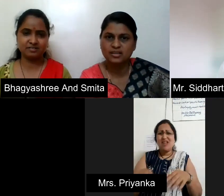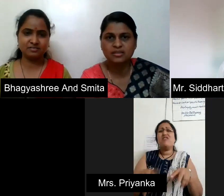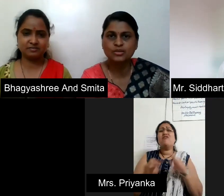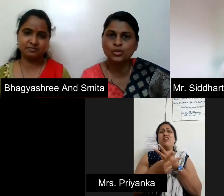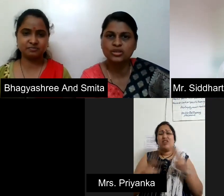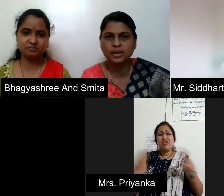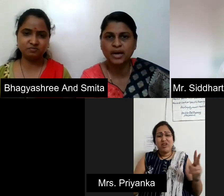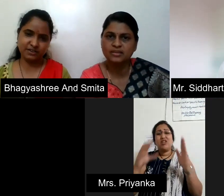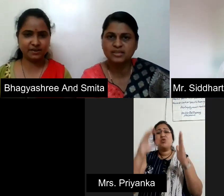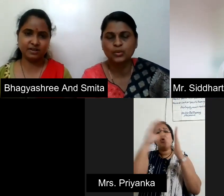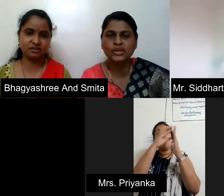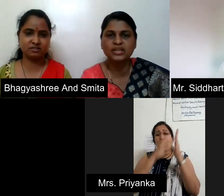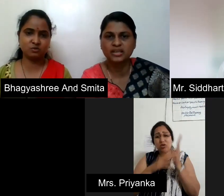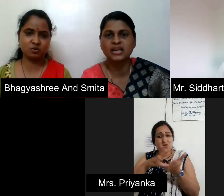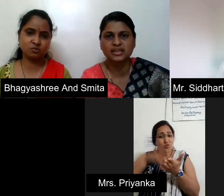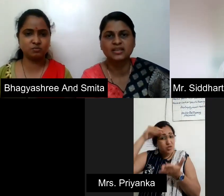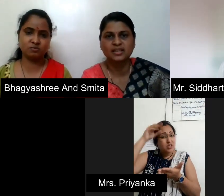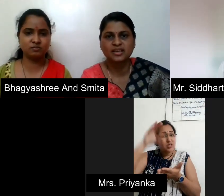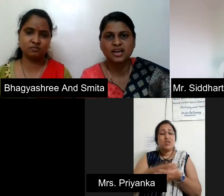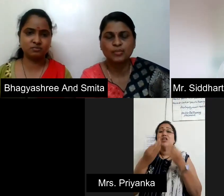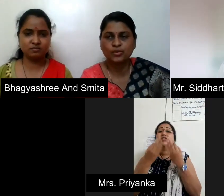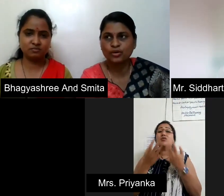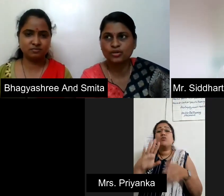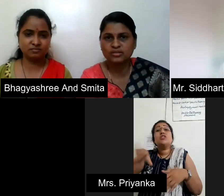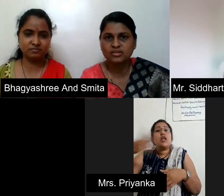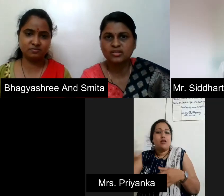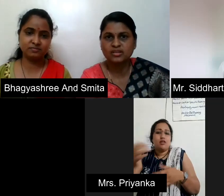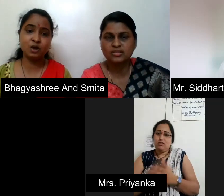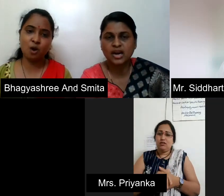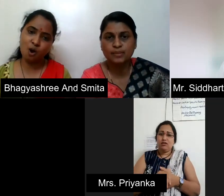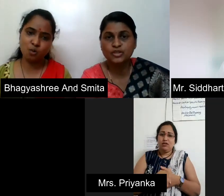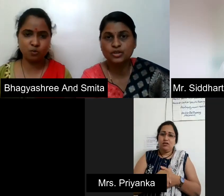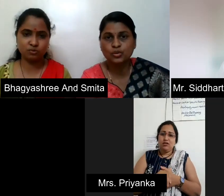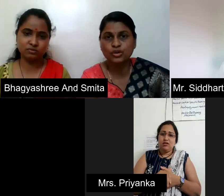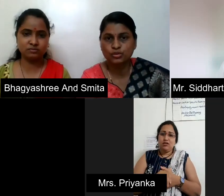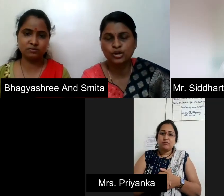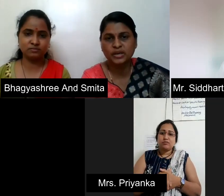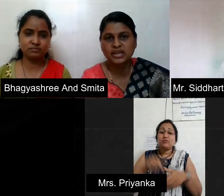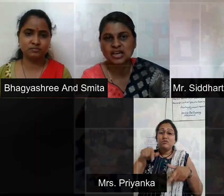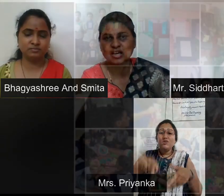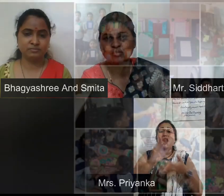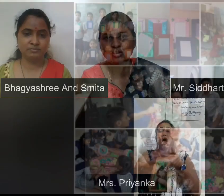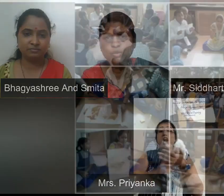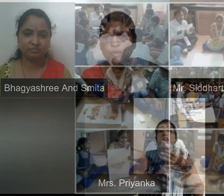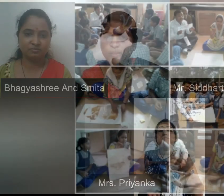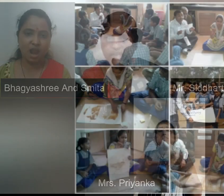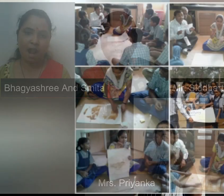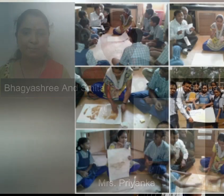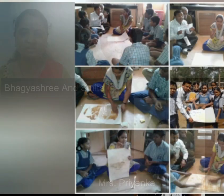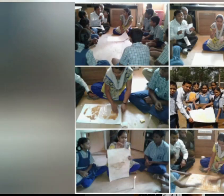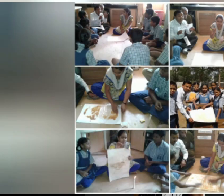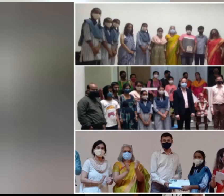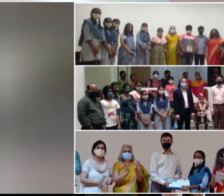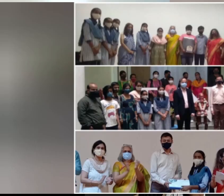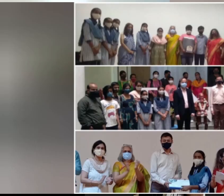उसने स्कूल के बाद चालू ही रखा था। अभी वो हड़पसर स्कूल, सुदृढ़ मंडल के हड़पसर स्कूल में